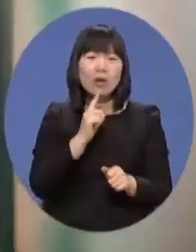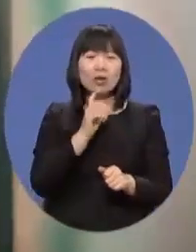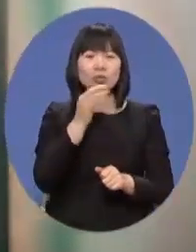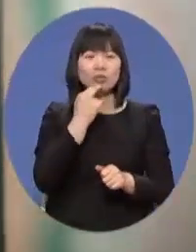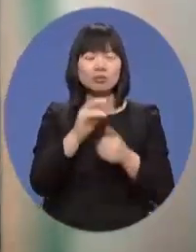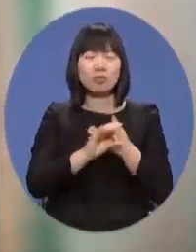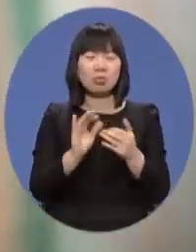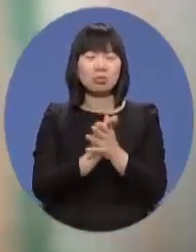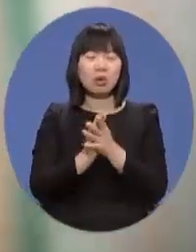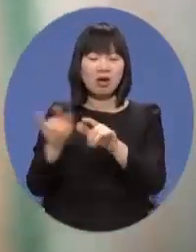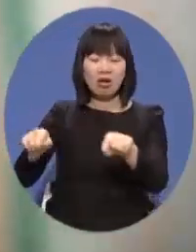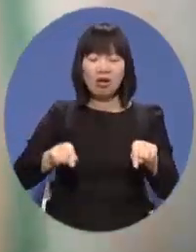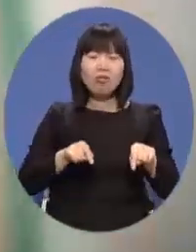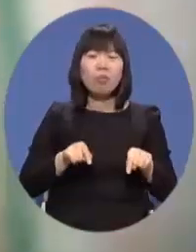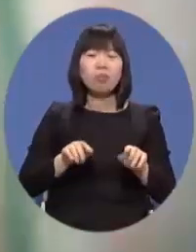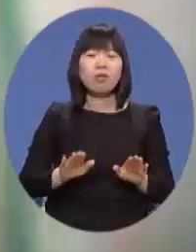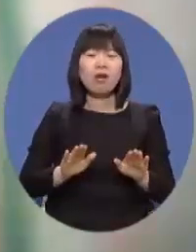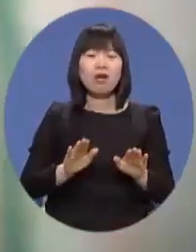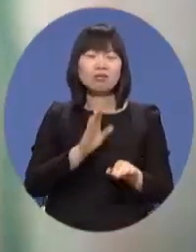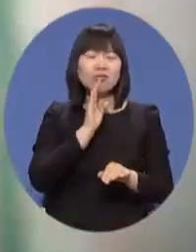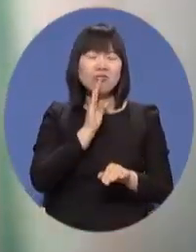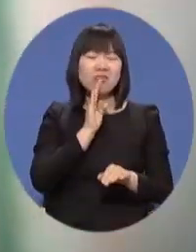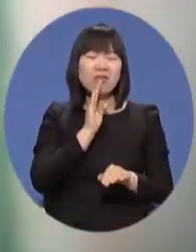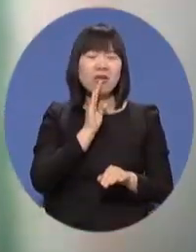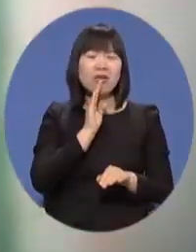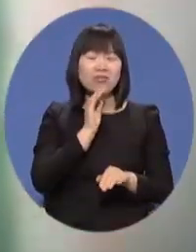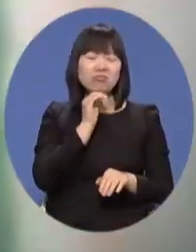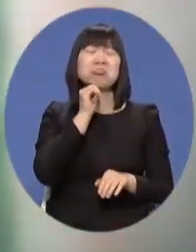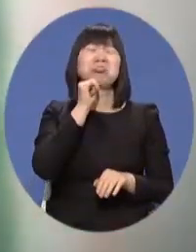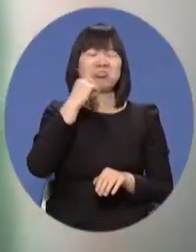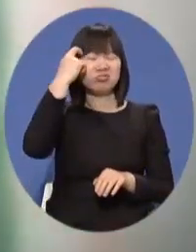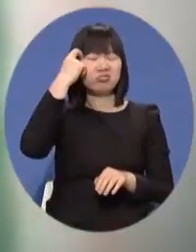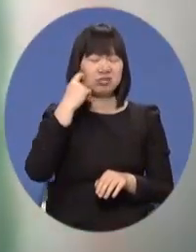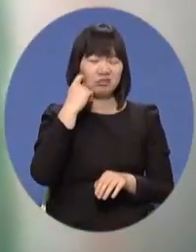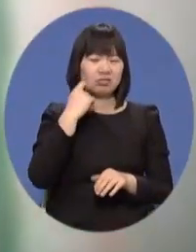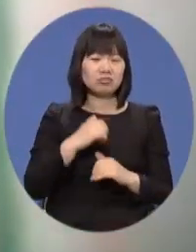없으면 친구들 사이에서 얼마나 초라한데요.